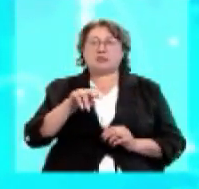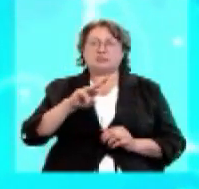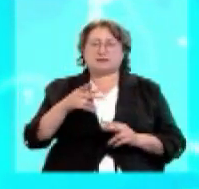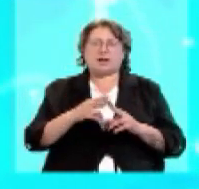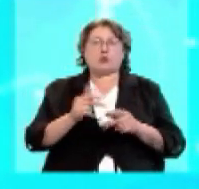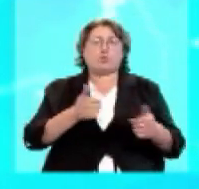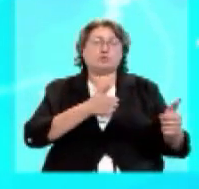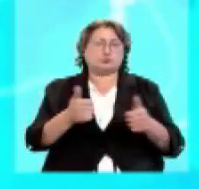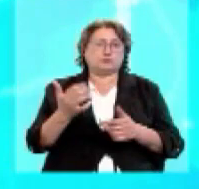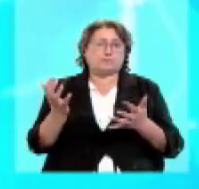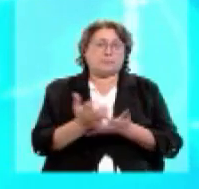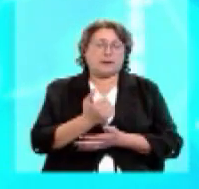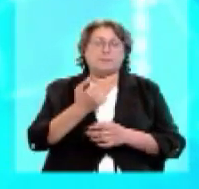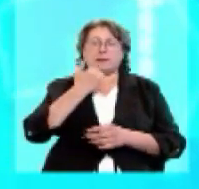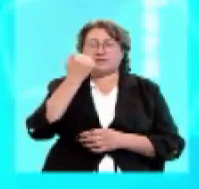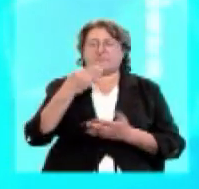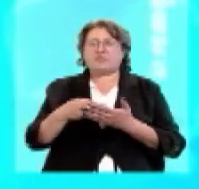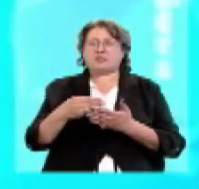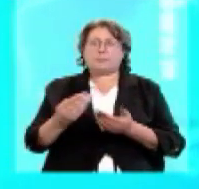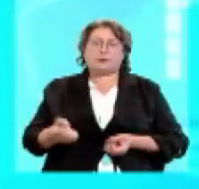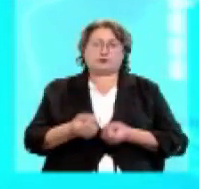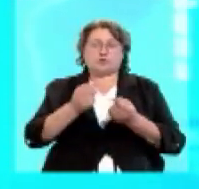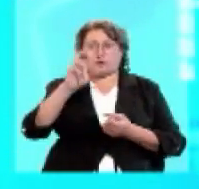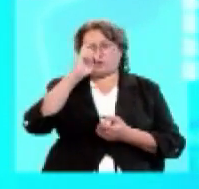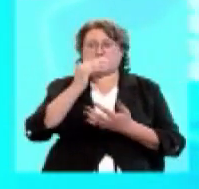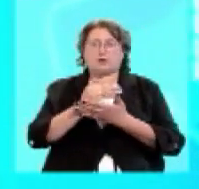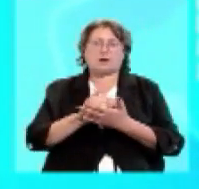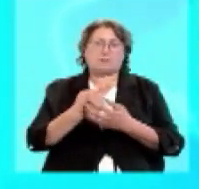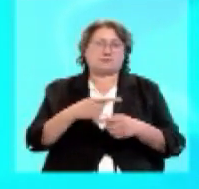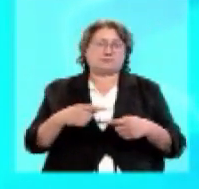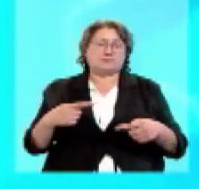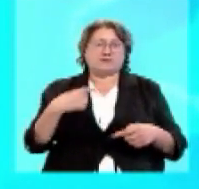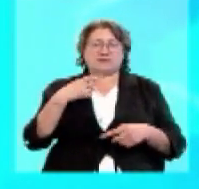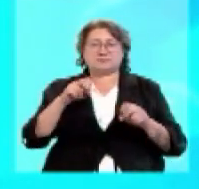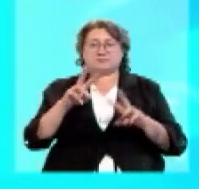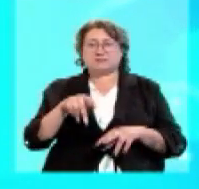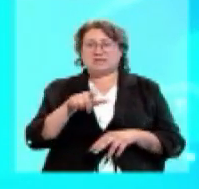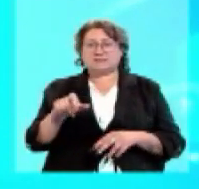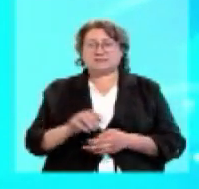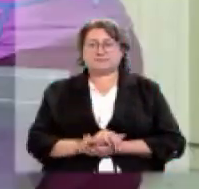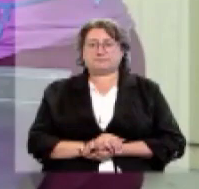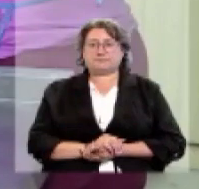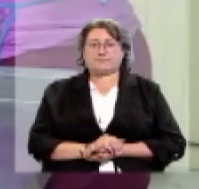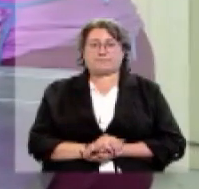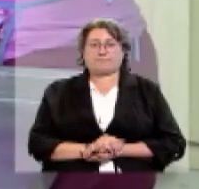шағын кәсіпкерлікті өркендетуге жасап отырған қаржылай қолдау арқылы қол жеткіздік дейді сала мамандары.